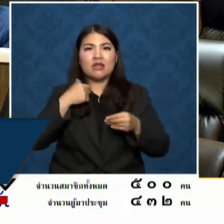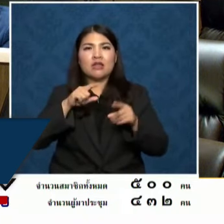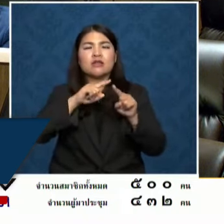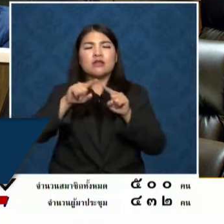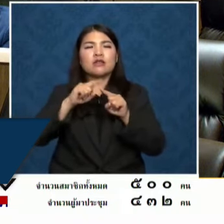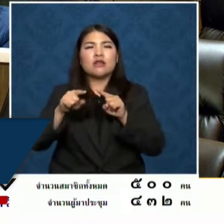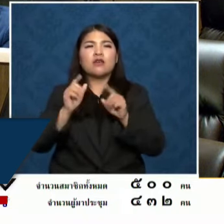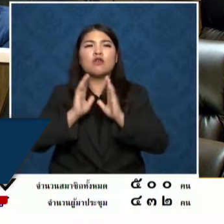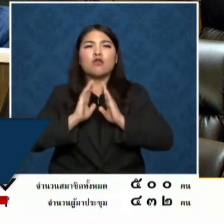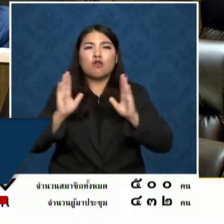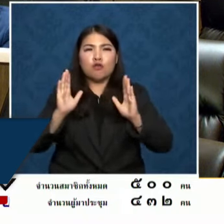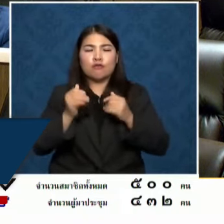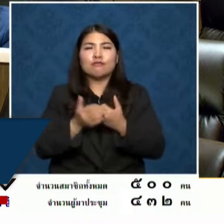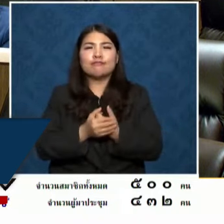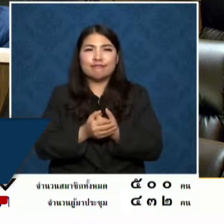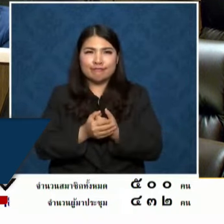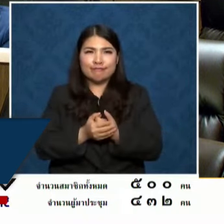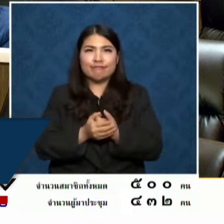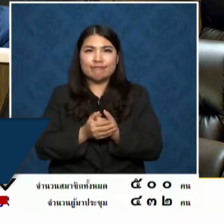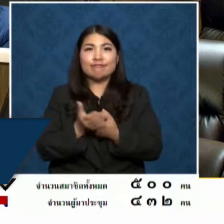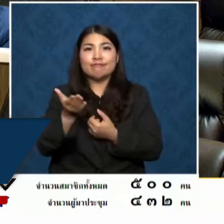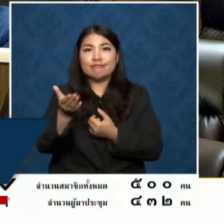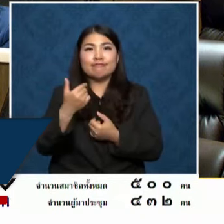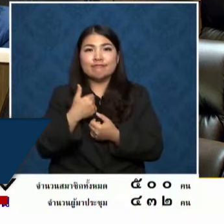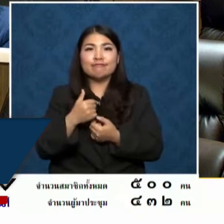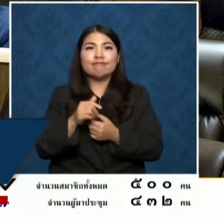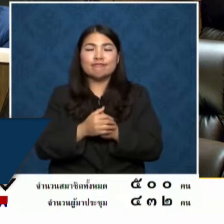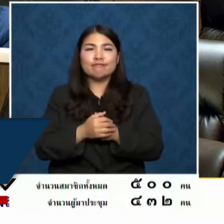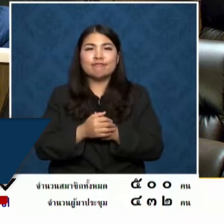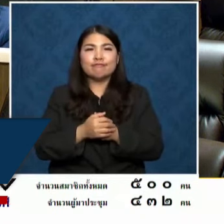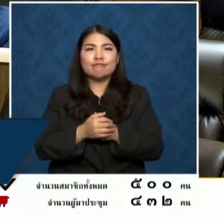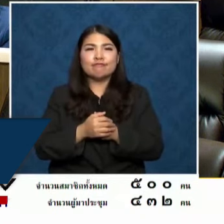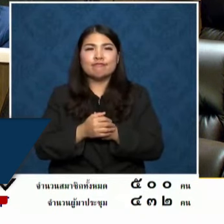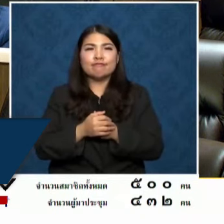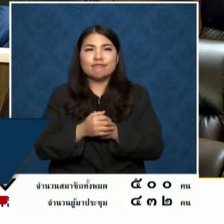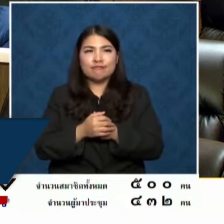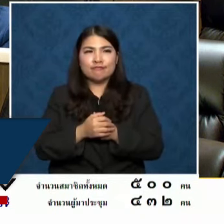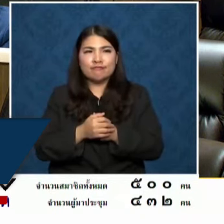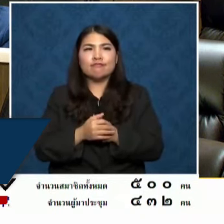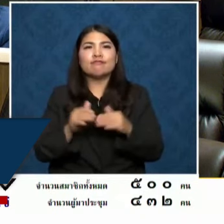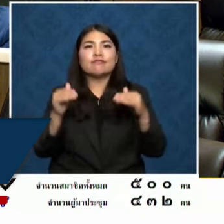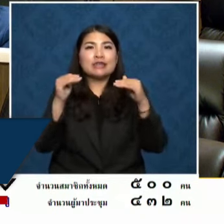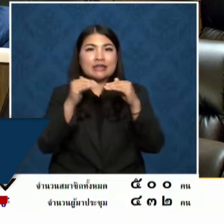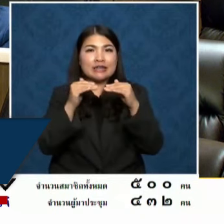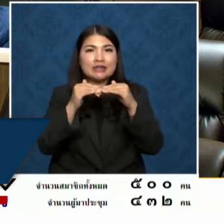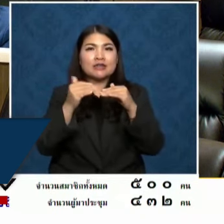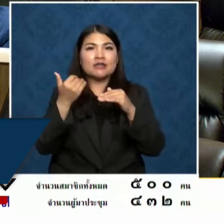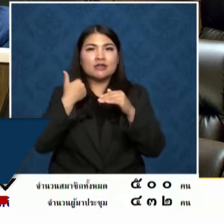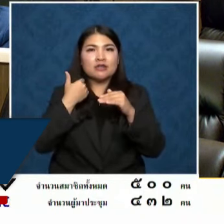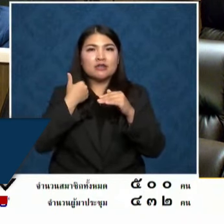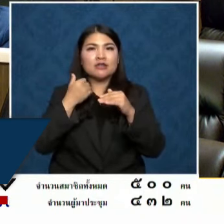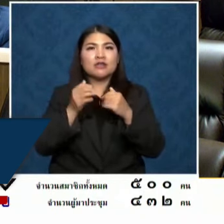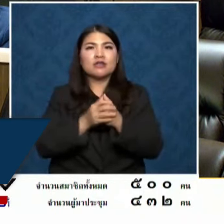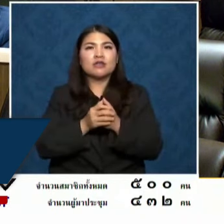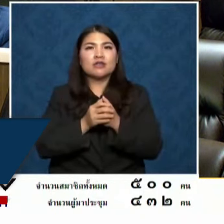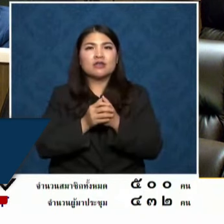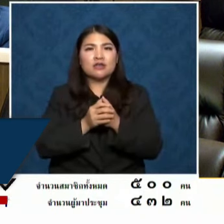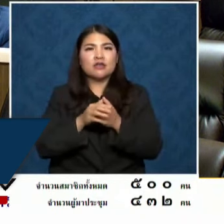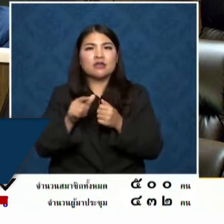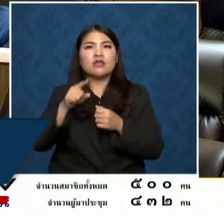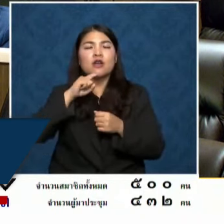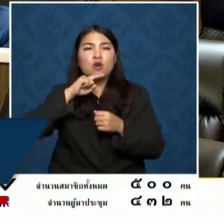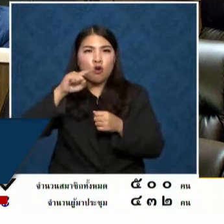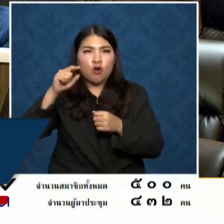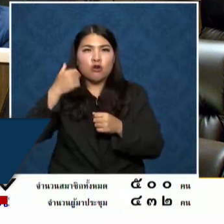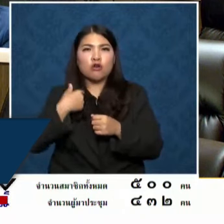ขอบคุณ amnestyครับที่ไม่ได้นิ่งหนดใจนะครับต่อการละเมิดสิทธิมนุษยชนจนได้ทำการร้องเรื่องนี้